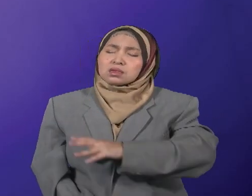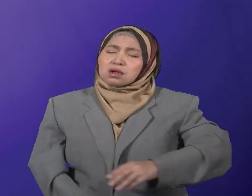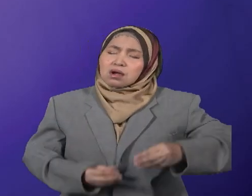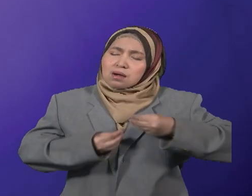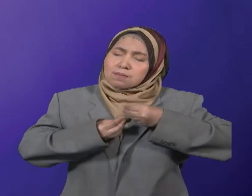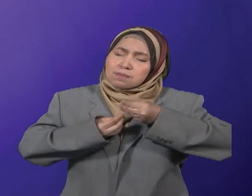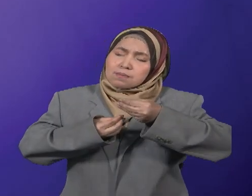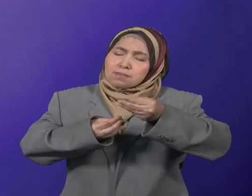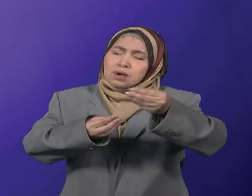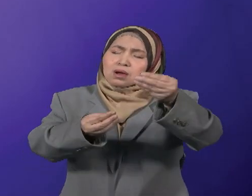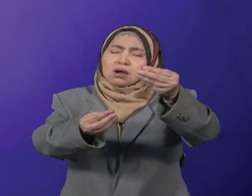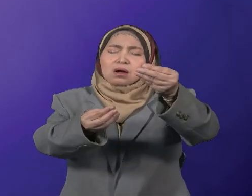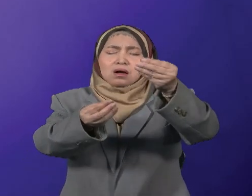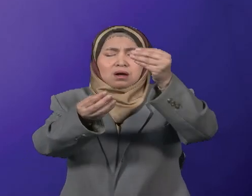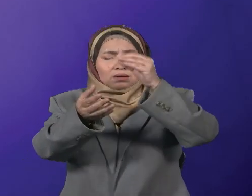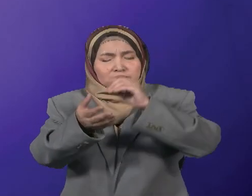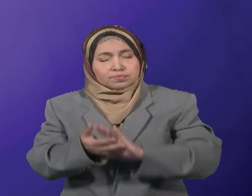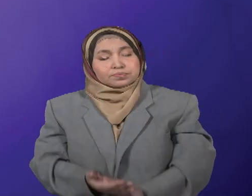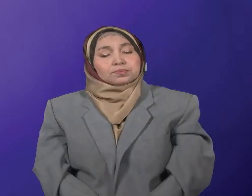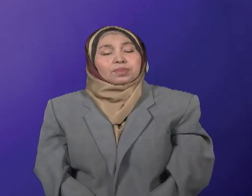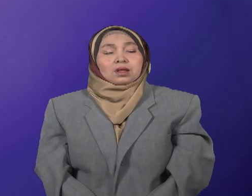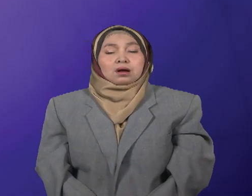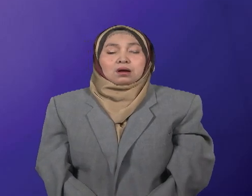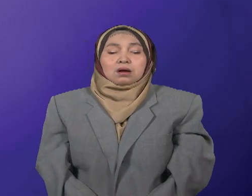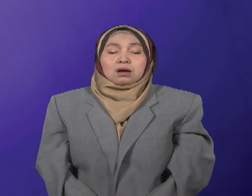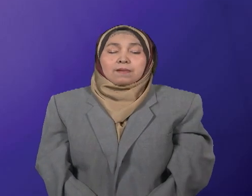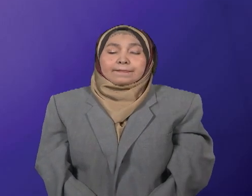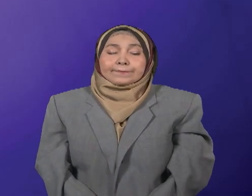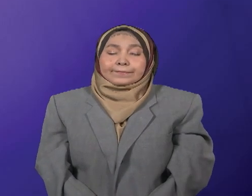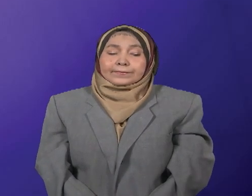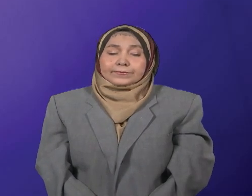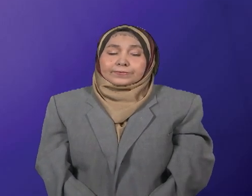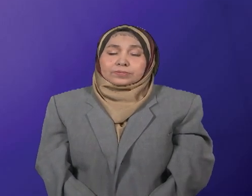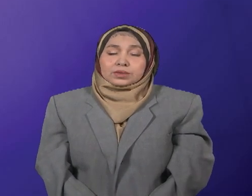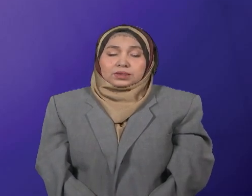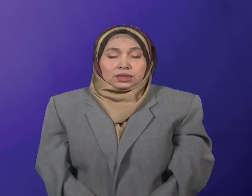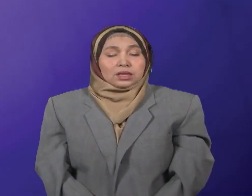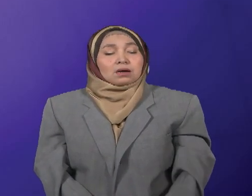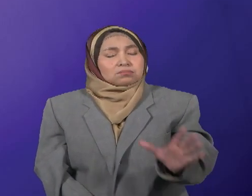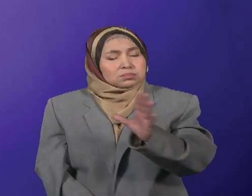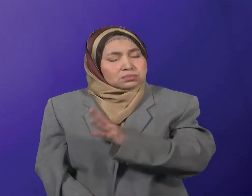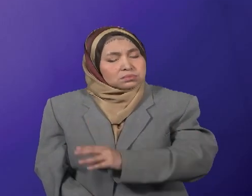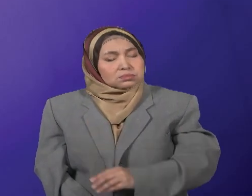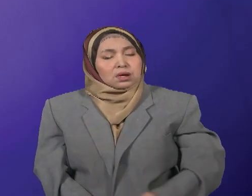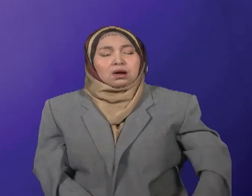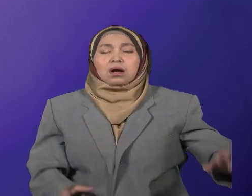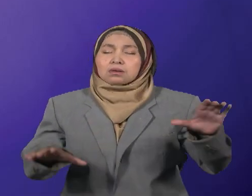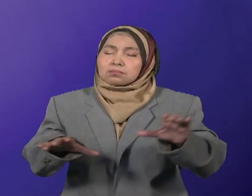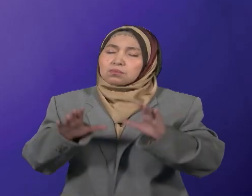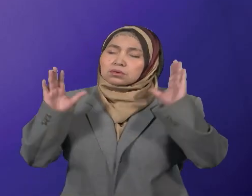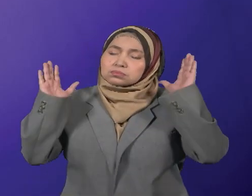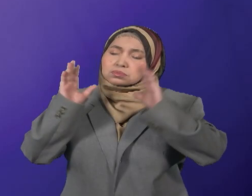What? وأقاموا الصلاة